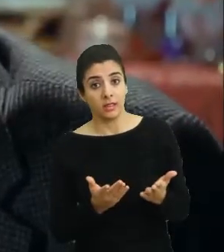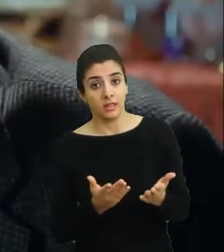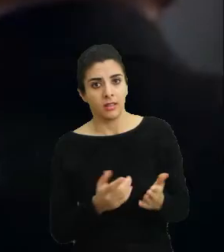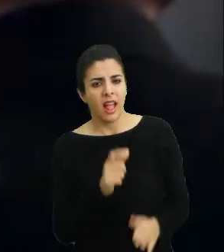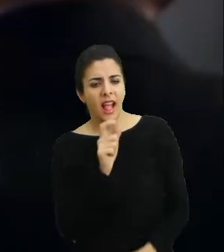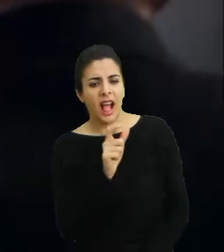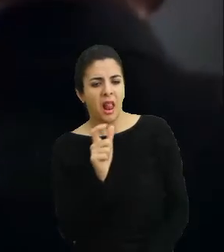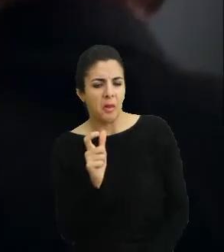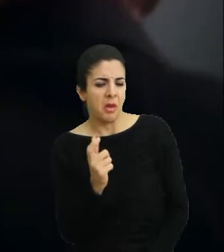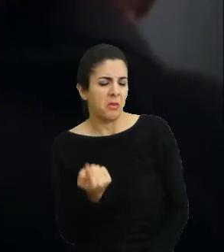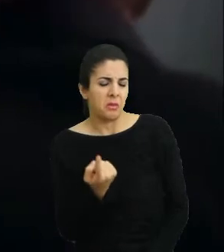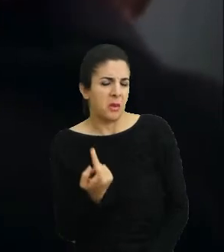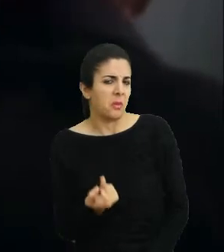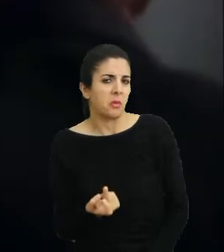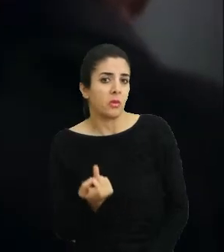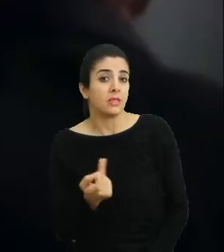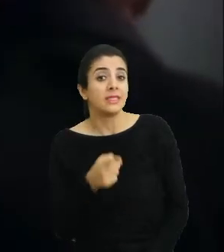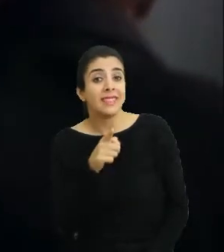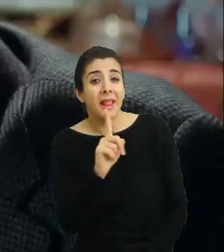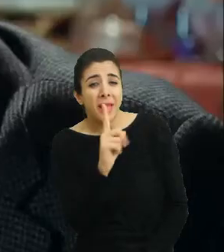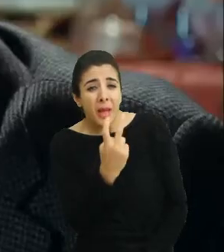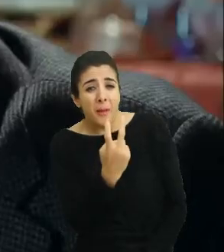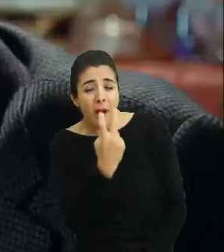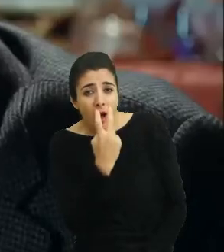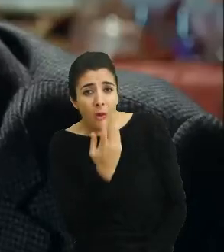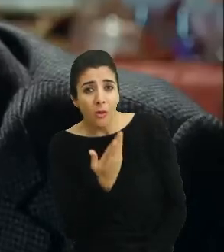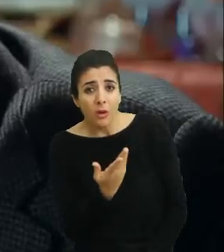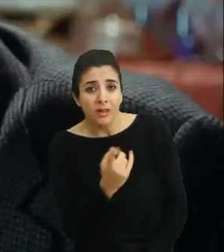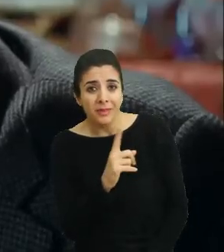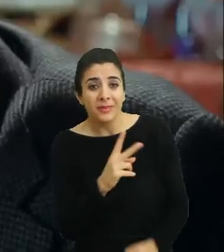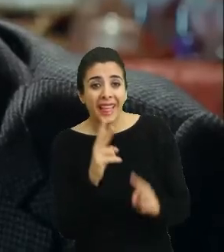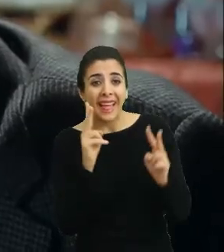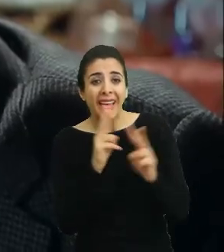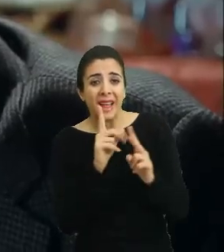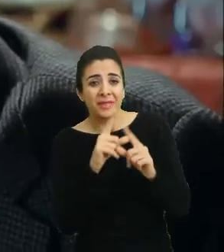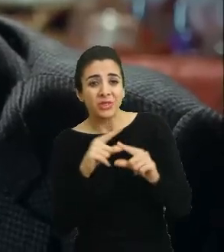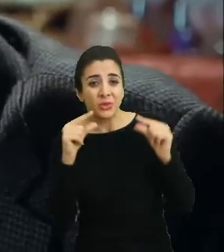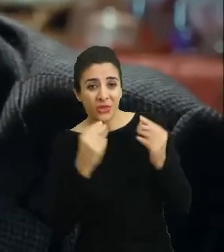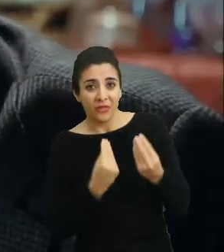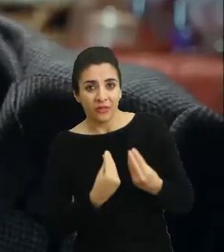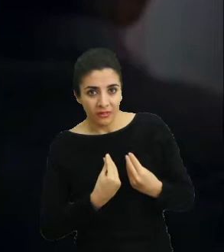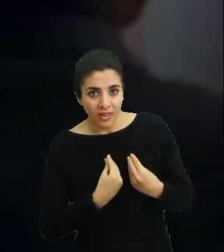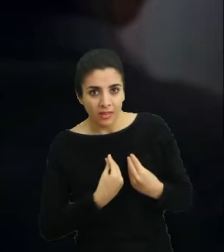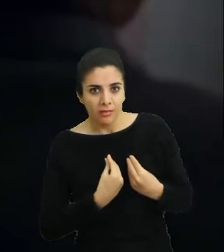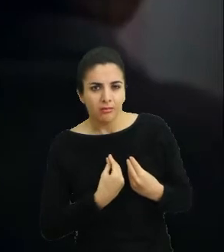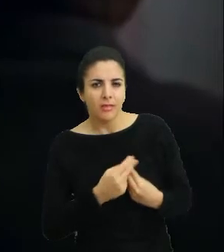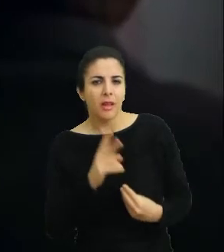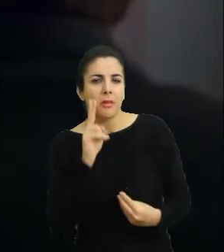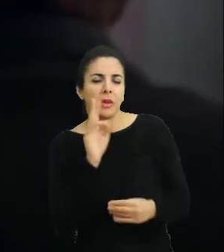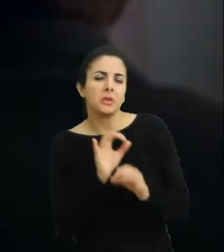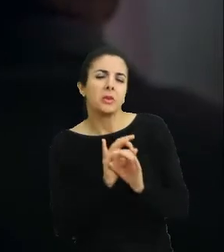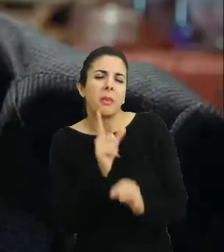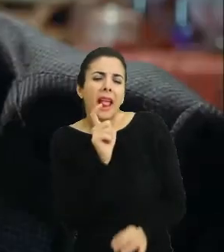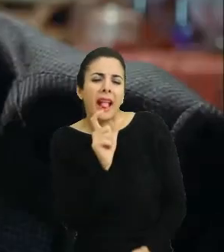Bu kelimeler ne ki? Senin şu bakışını, şu gülüşünü tercüman olabilecek